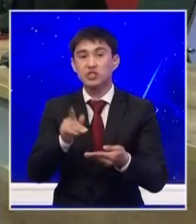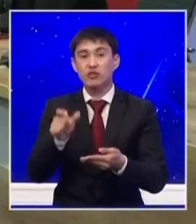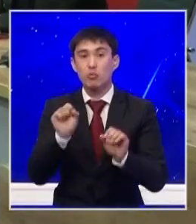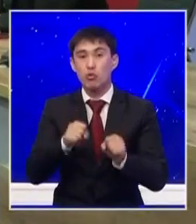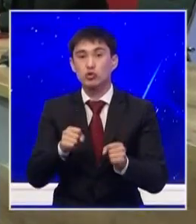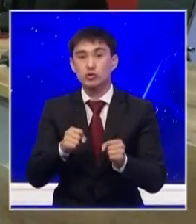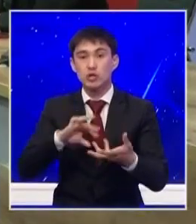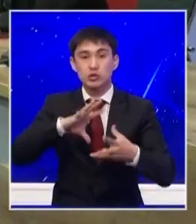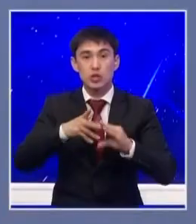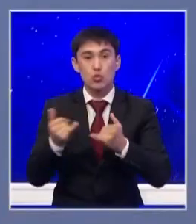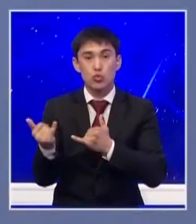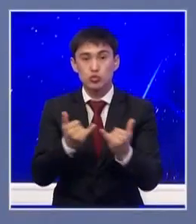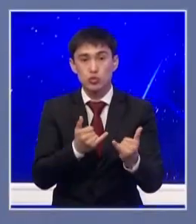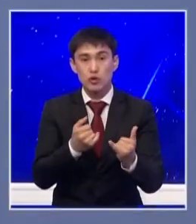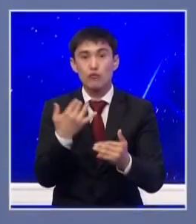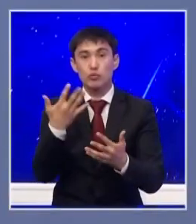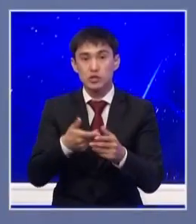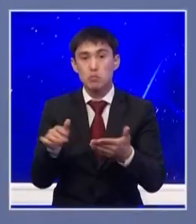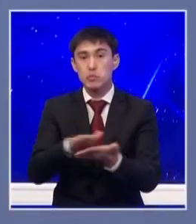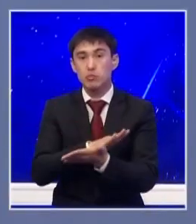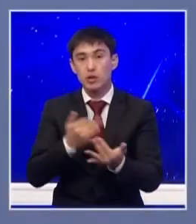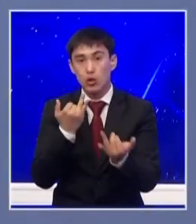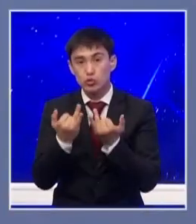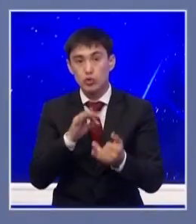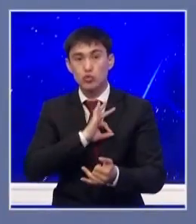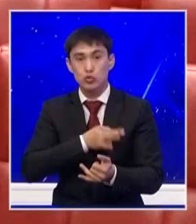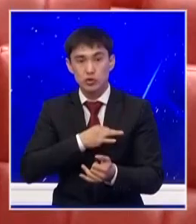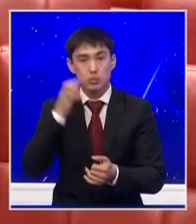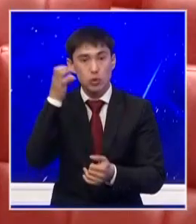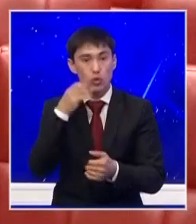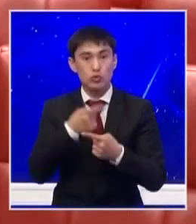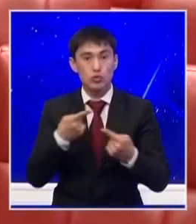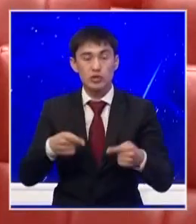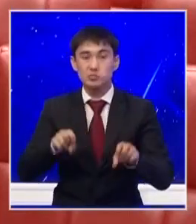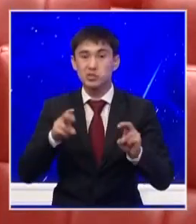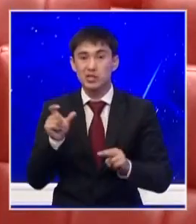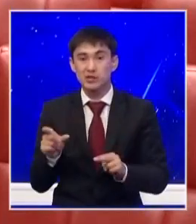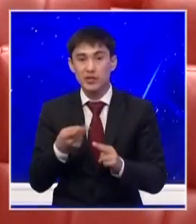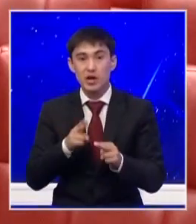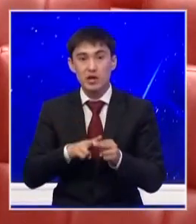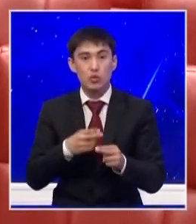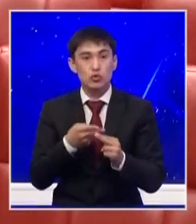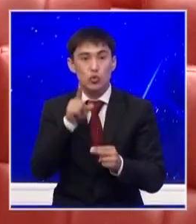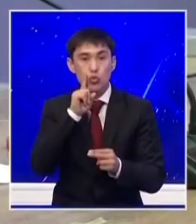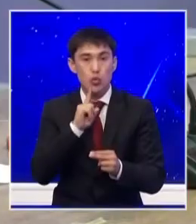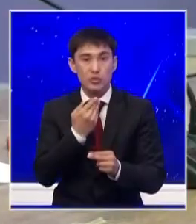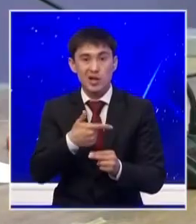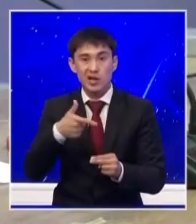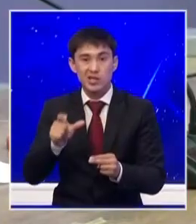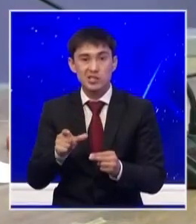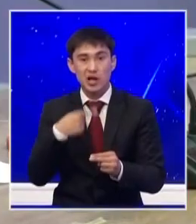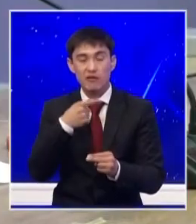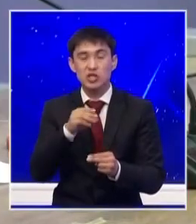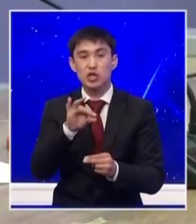может получить целый комплекс услуг в том числе бесплатные консультации юриста психолога и других специалистов стов это очень удобно для граждан